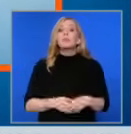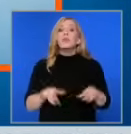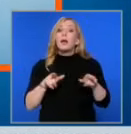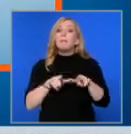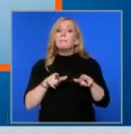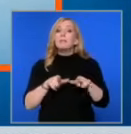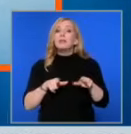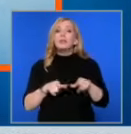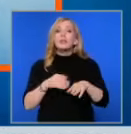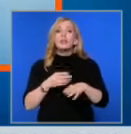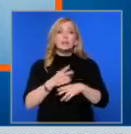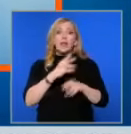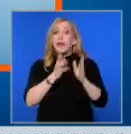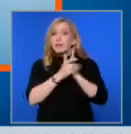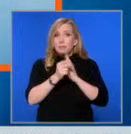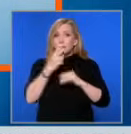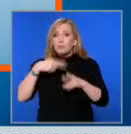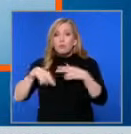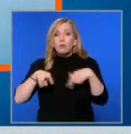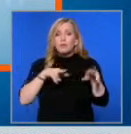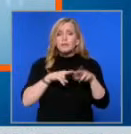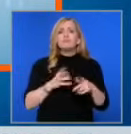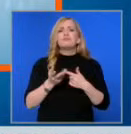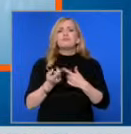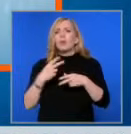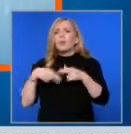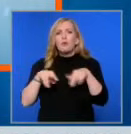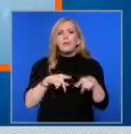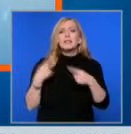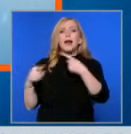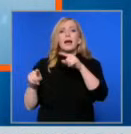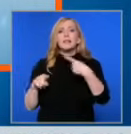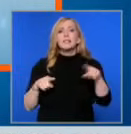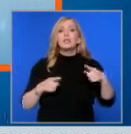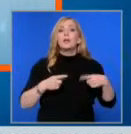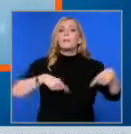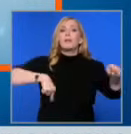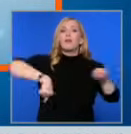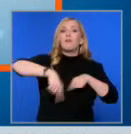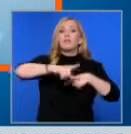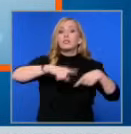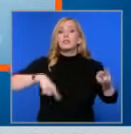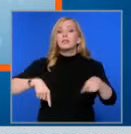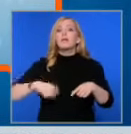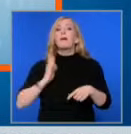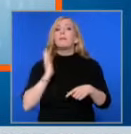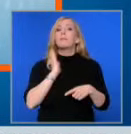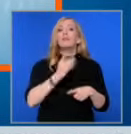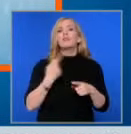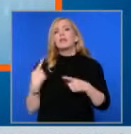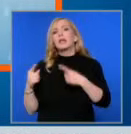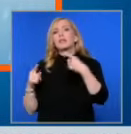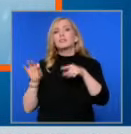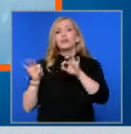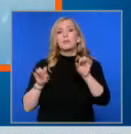инспектори са извършили общо 20 548 проверки на различни видове превозни средства, пътуващи към различни дестинации,